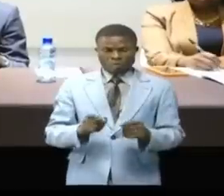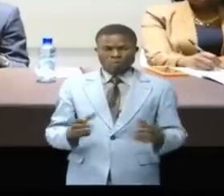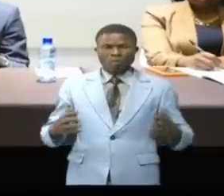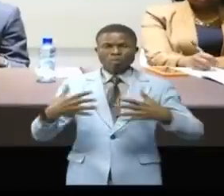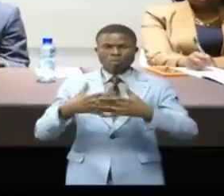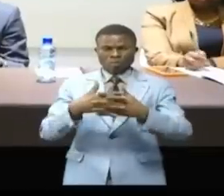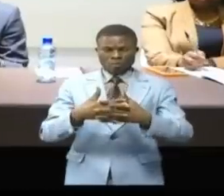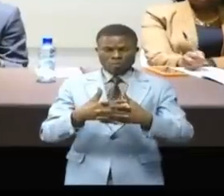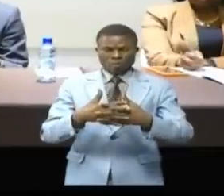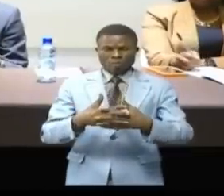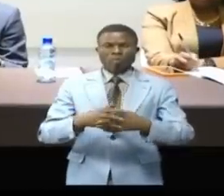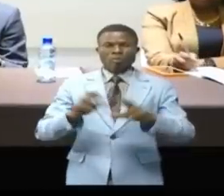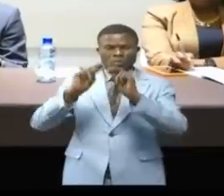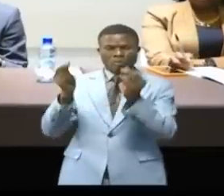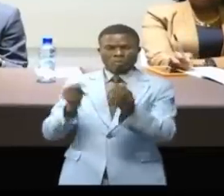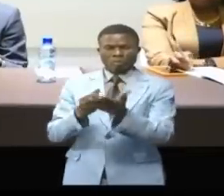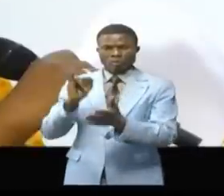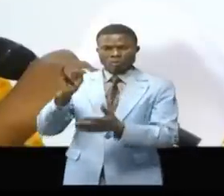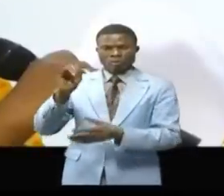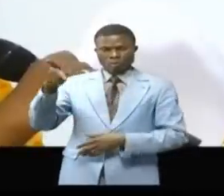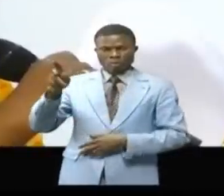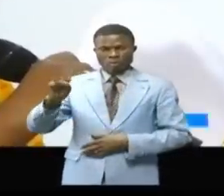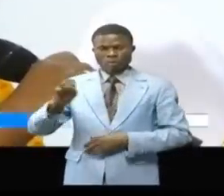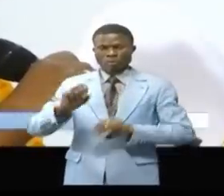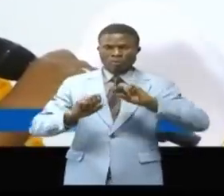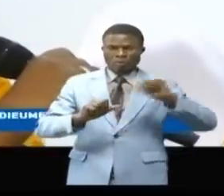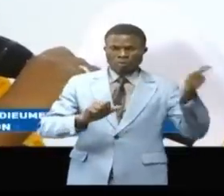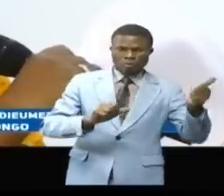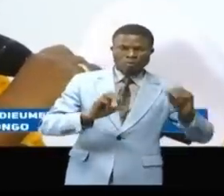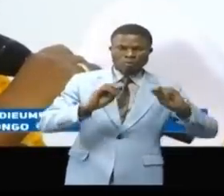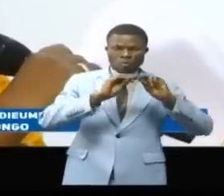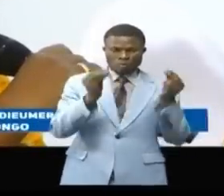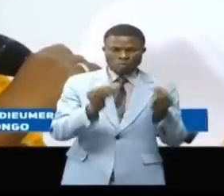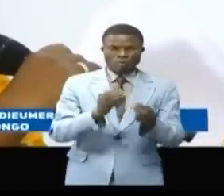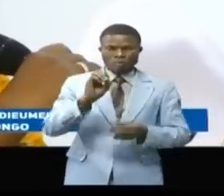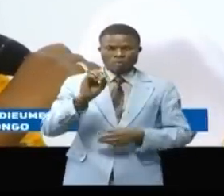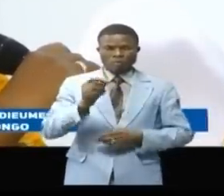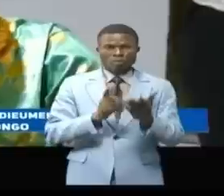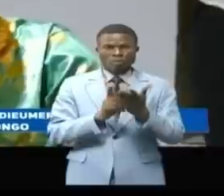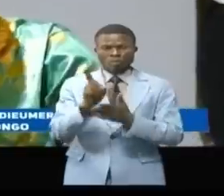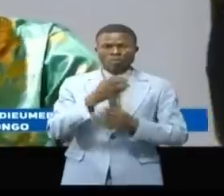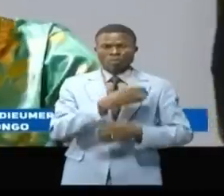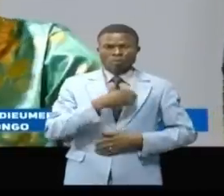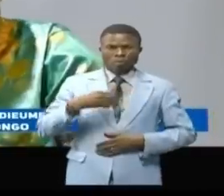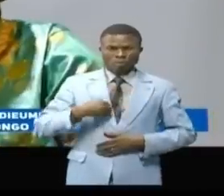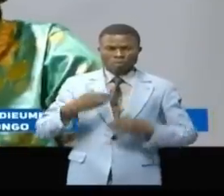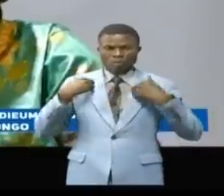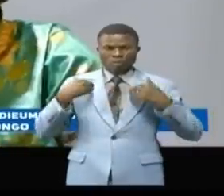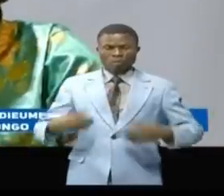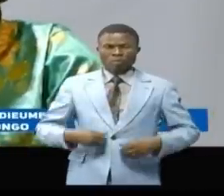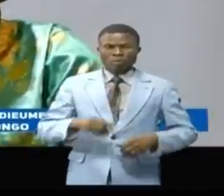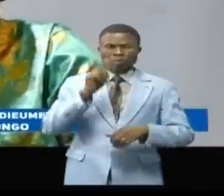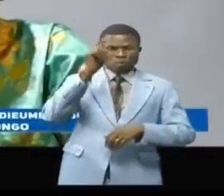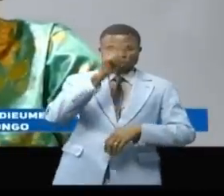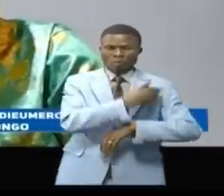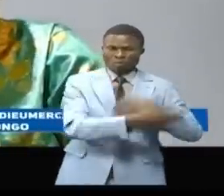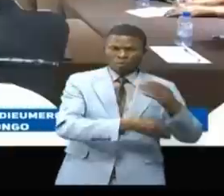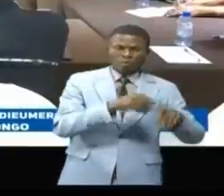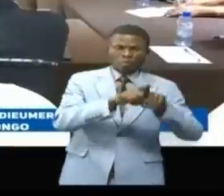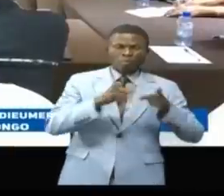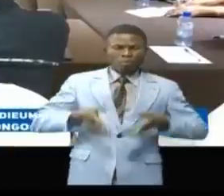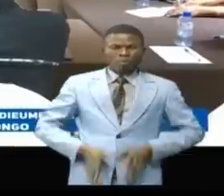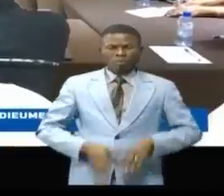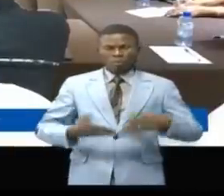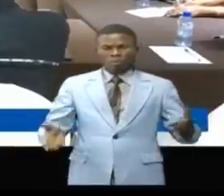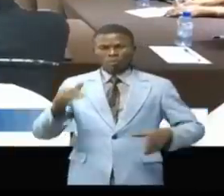coopérer avec l'AIPAS et d'autres organisations sur les questions des droits des femmes, de la santé sexuelle et des reproductions